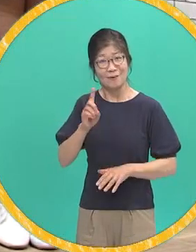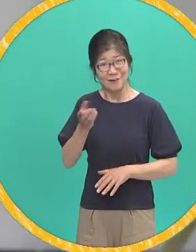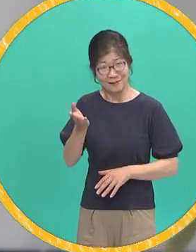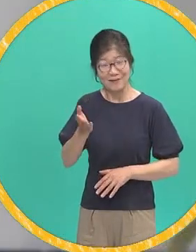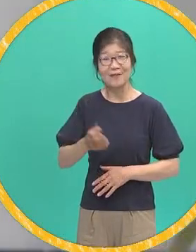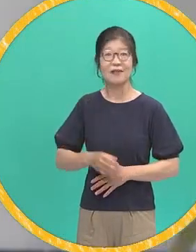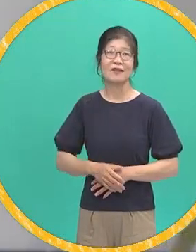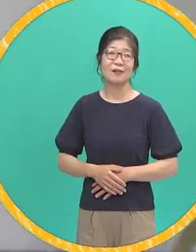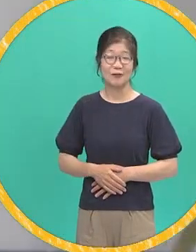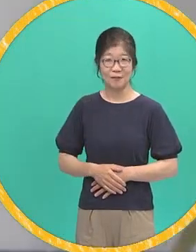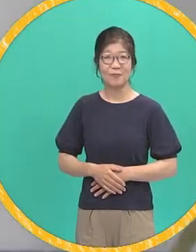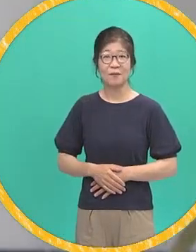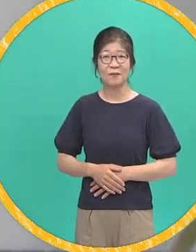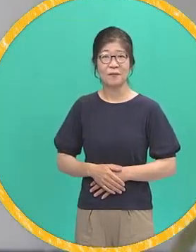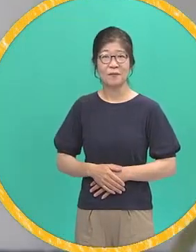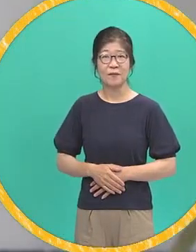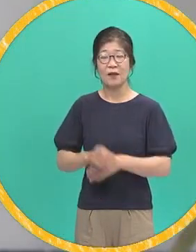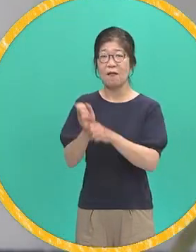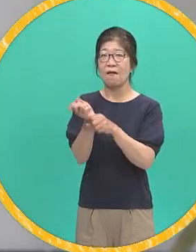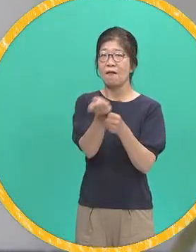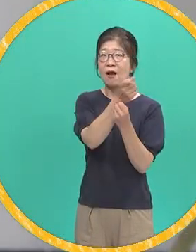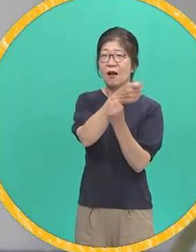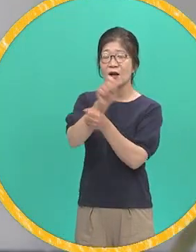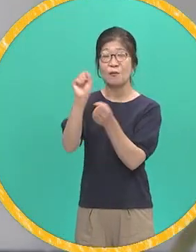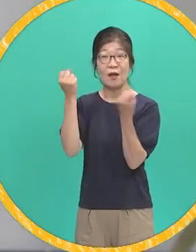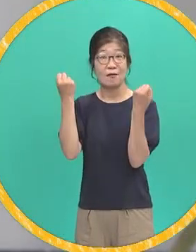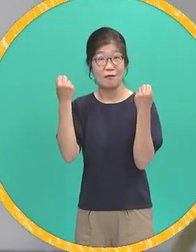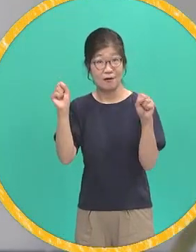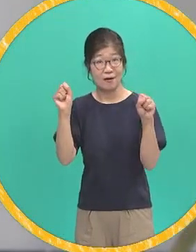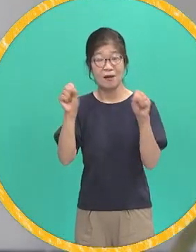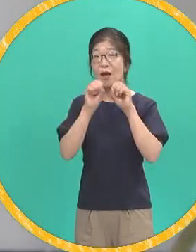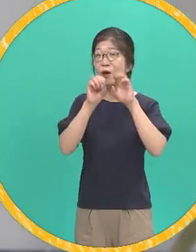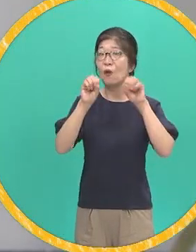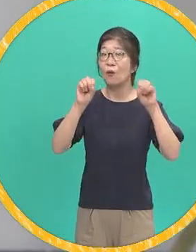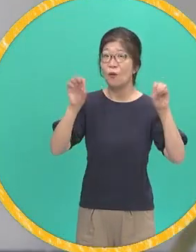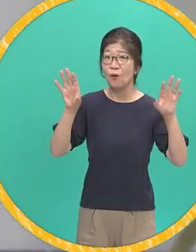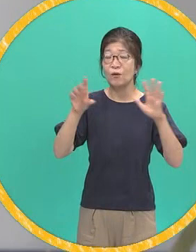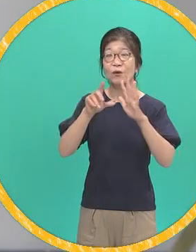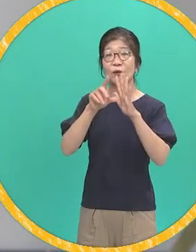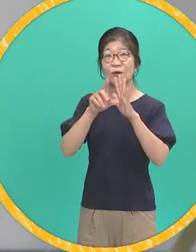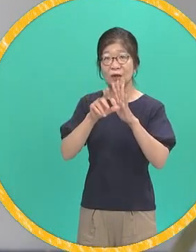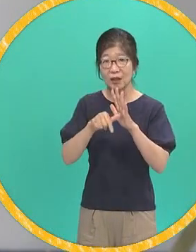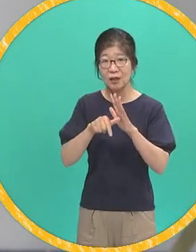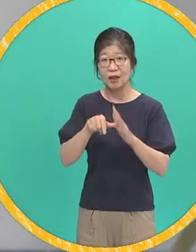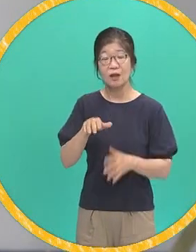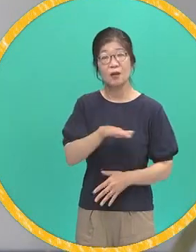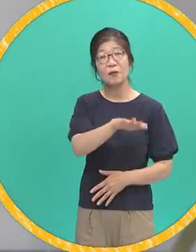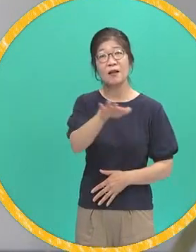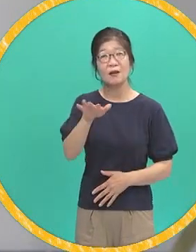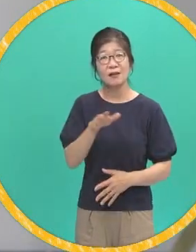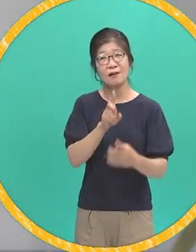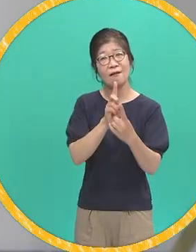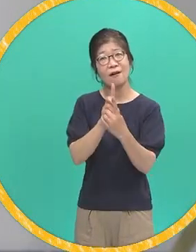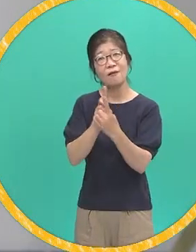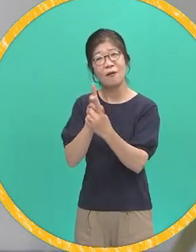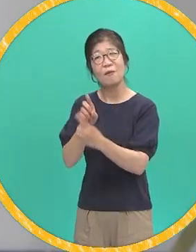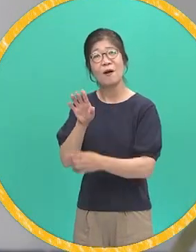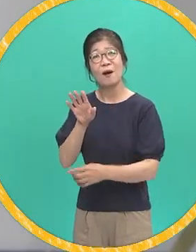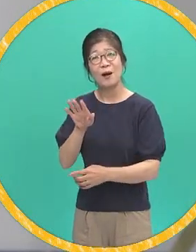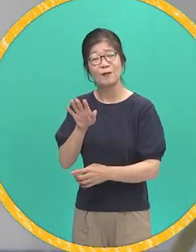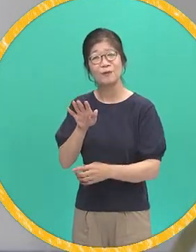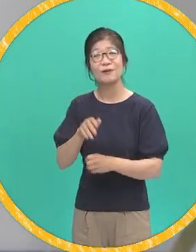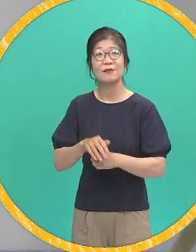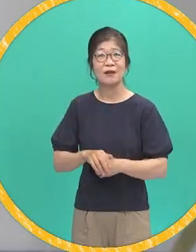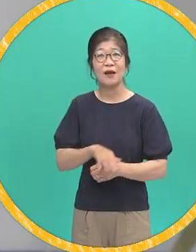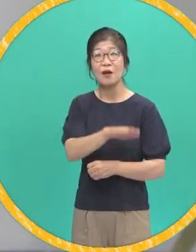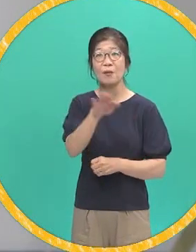先ほどのカラーガードの演技や広報活動を通じて県民の皆様と触れ合ってるんですけどもその際